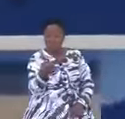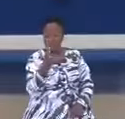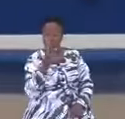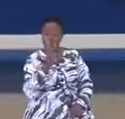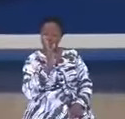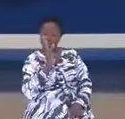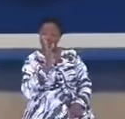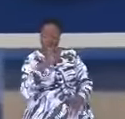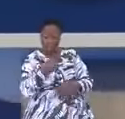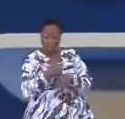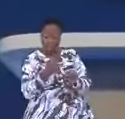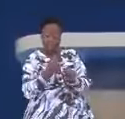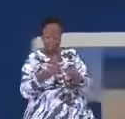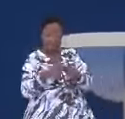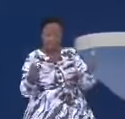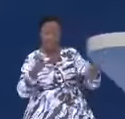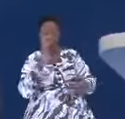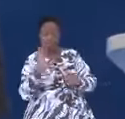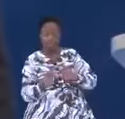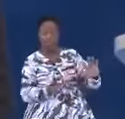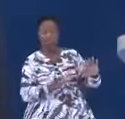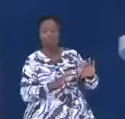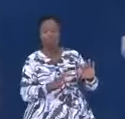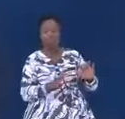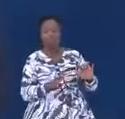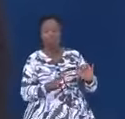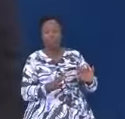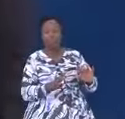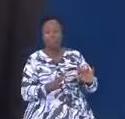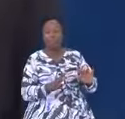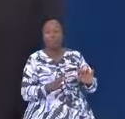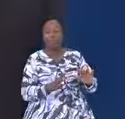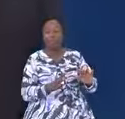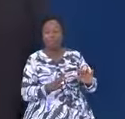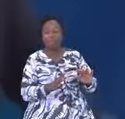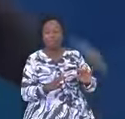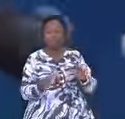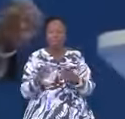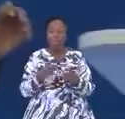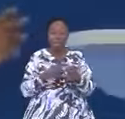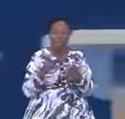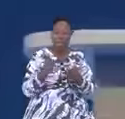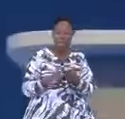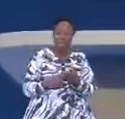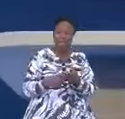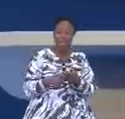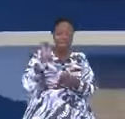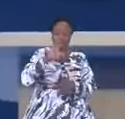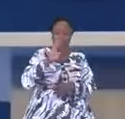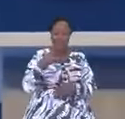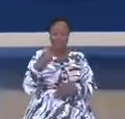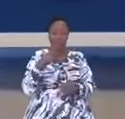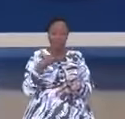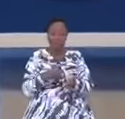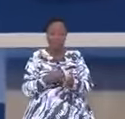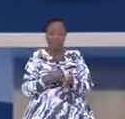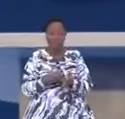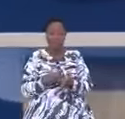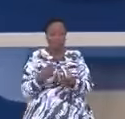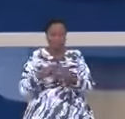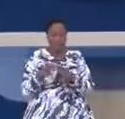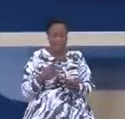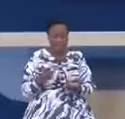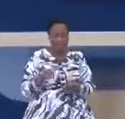grands aux siens les individus composent la communauté la communauté fait